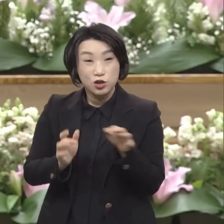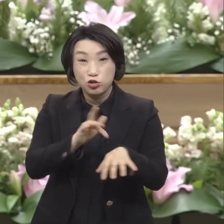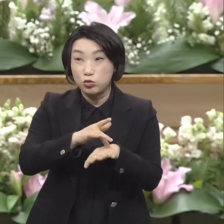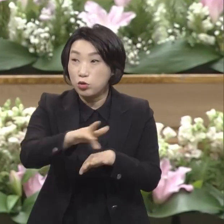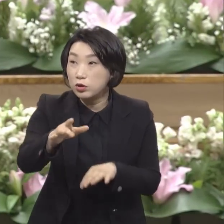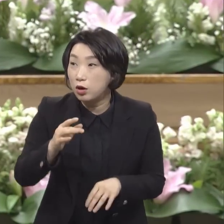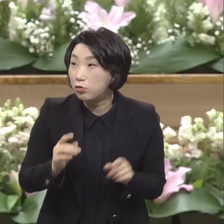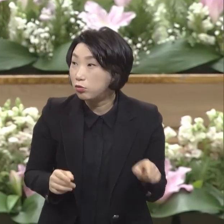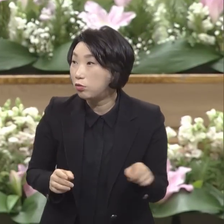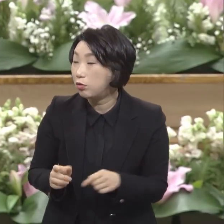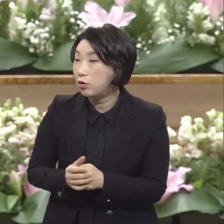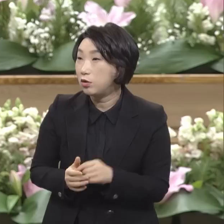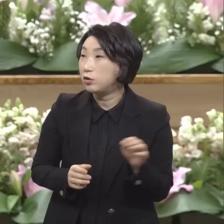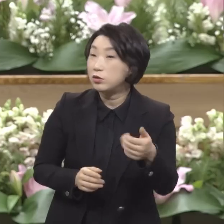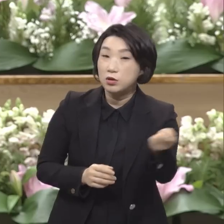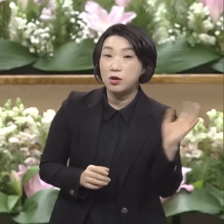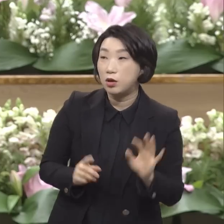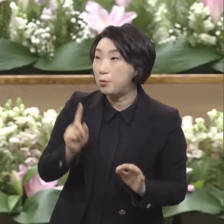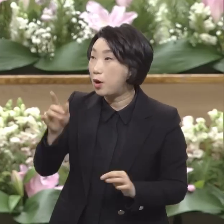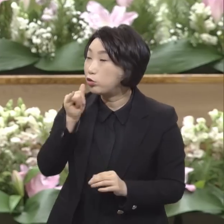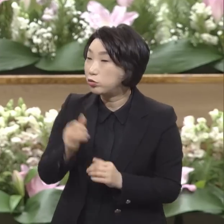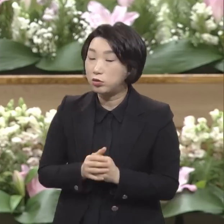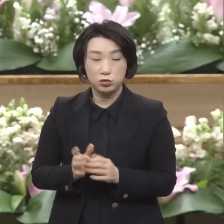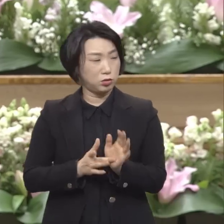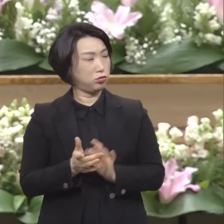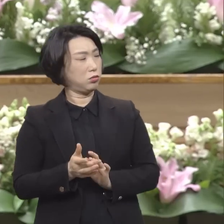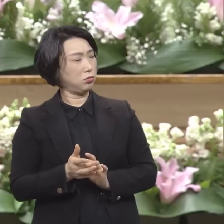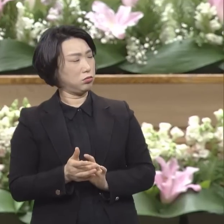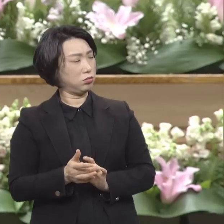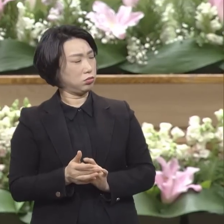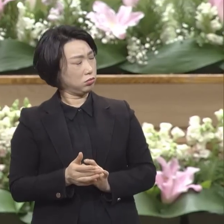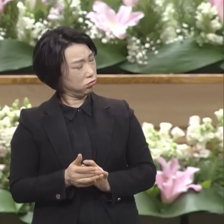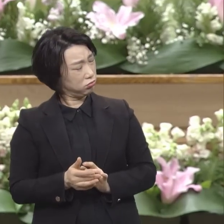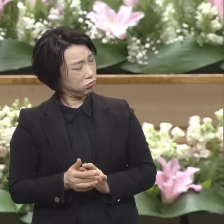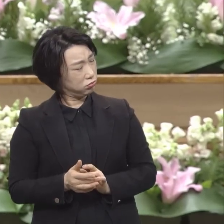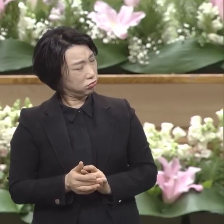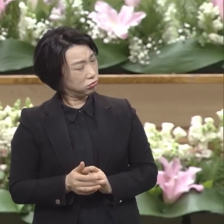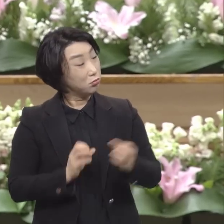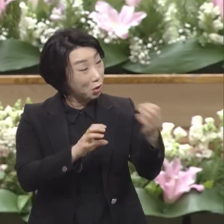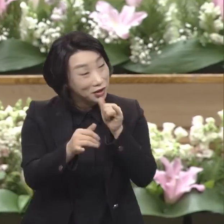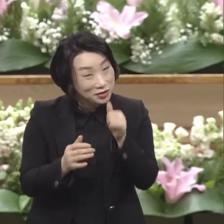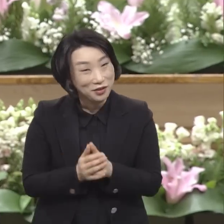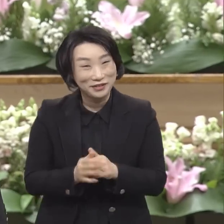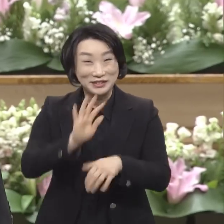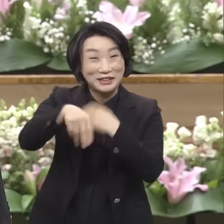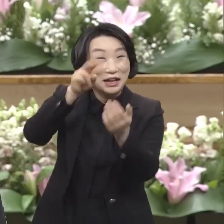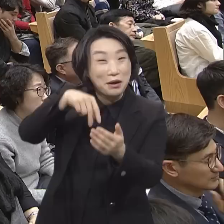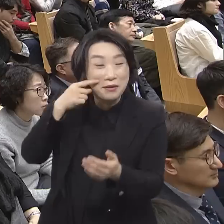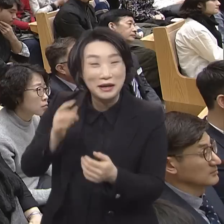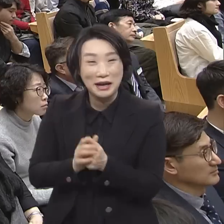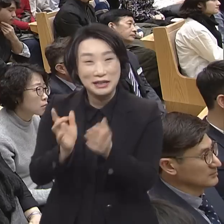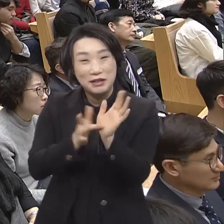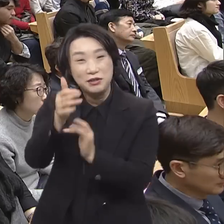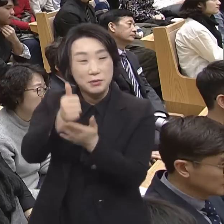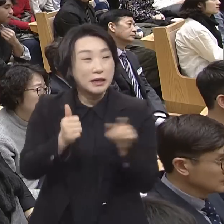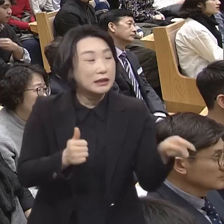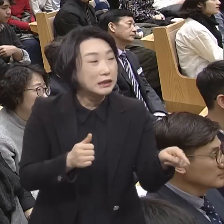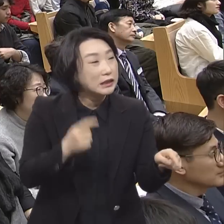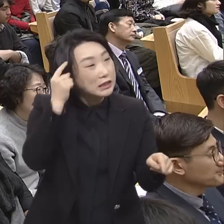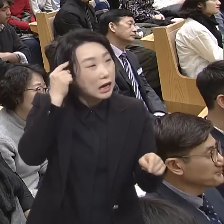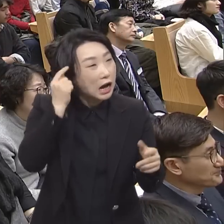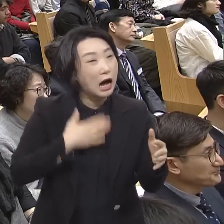이렇게 말을 해. 그때 주님이 뒤에서 뭐라고 말씀하시느냐 한번 읽어봐. 예수께서 저희 생각을